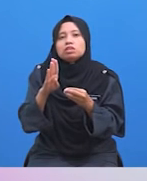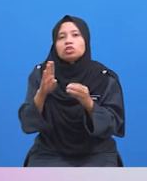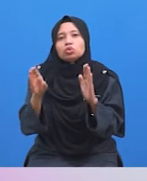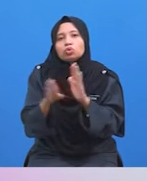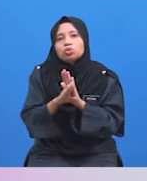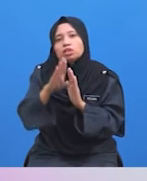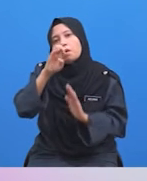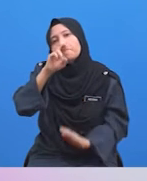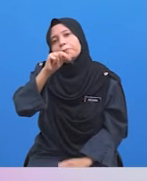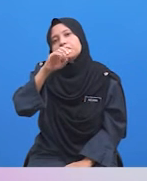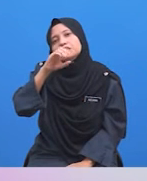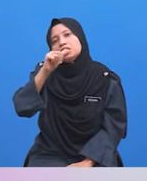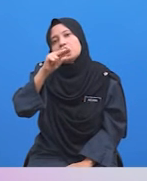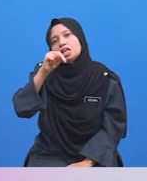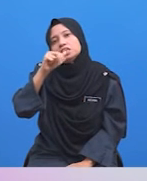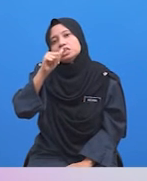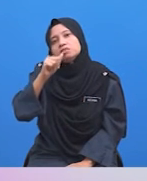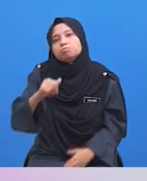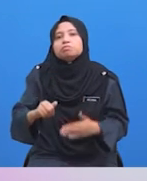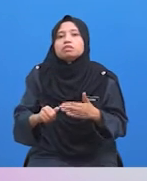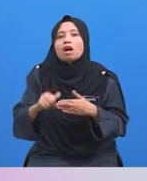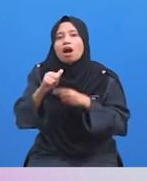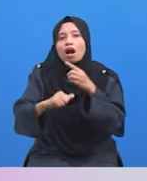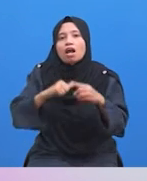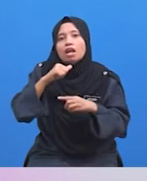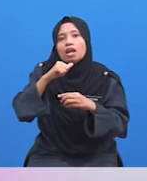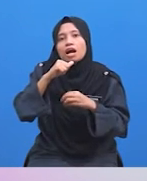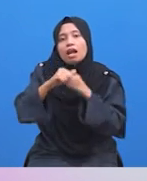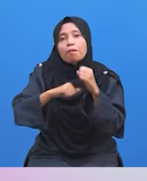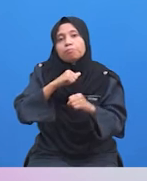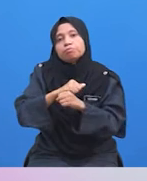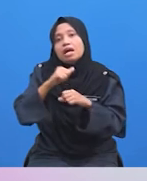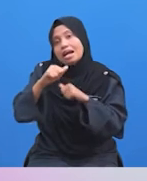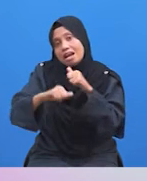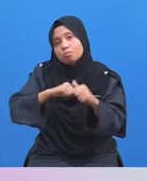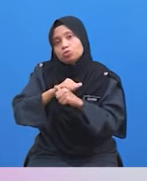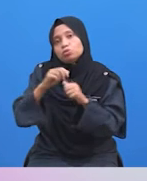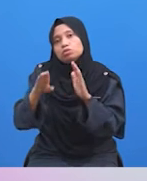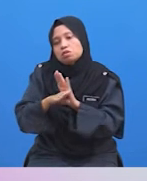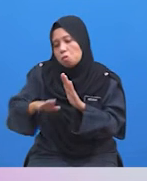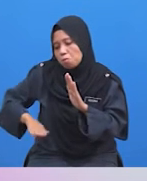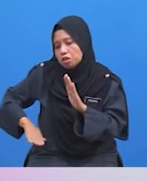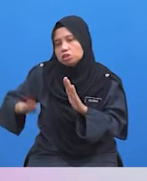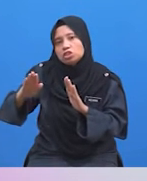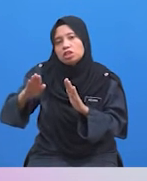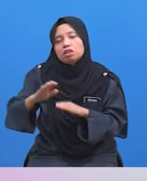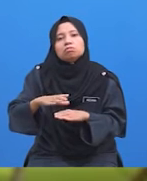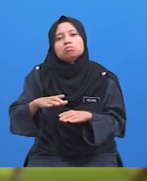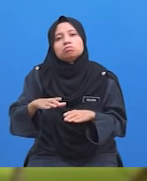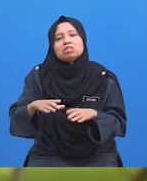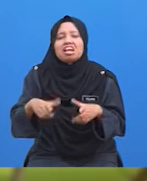kawasan yang bebas bencana alam seperti kemarau banjir besar atau tsunami